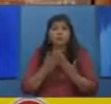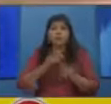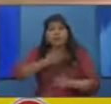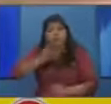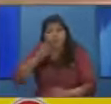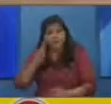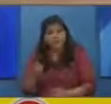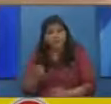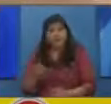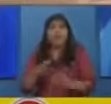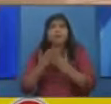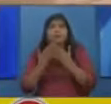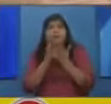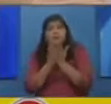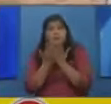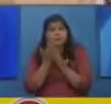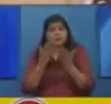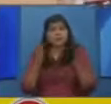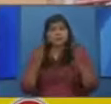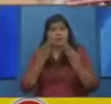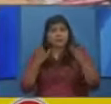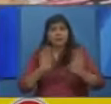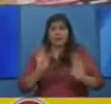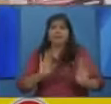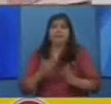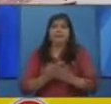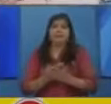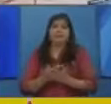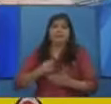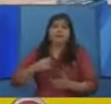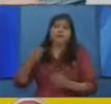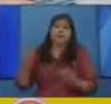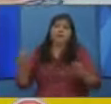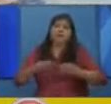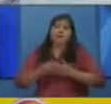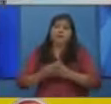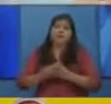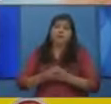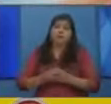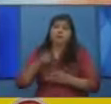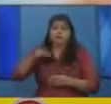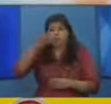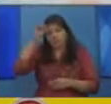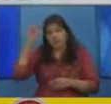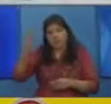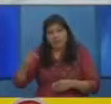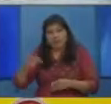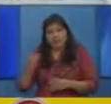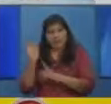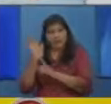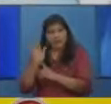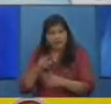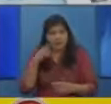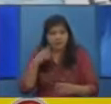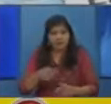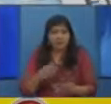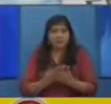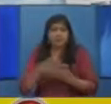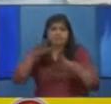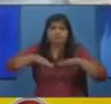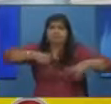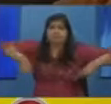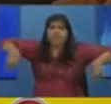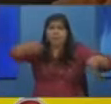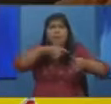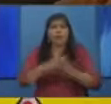पुस्तकालय खोलने तक ही सीमित नहीं है, बल्कि यह उस नए भारत की भावना का भी प्रतीक है जिसमें समाज